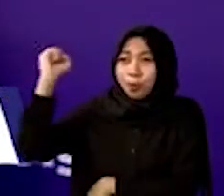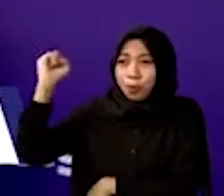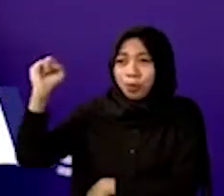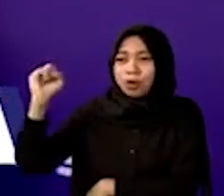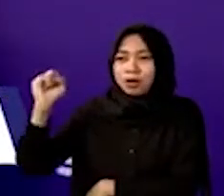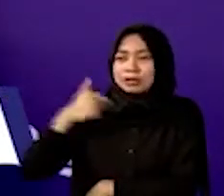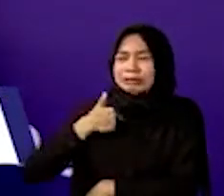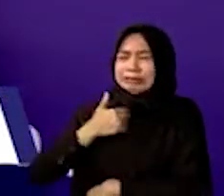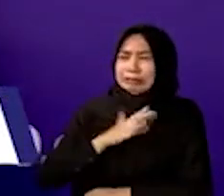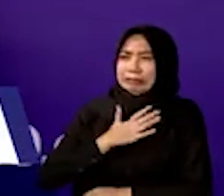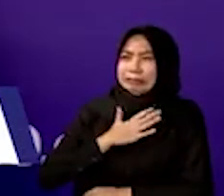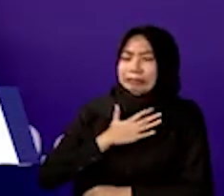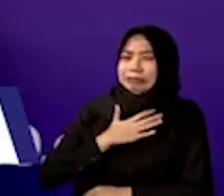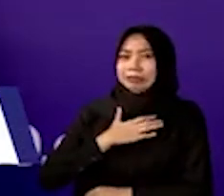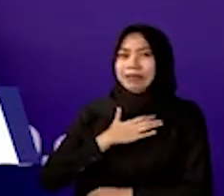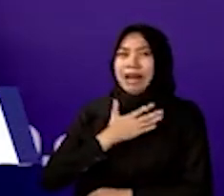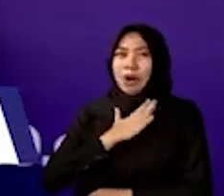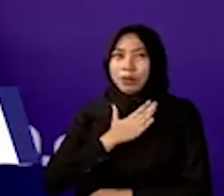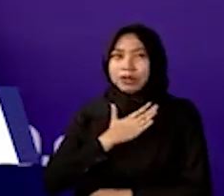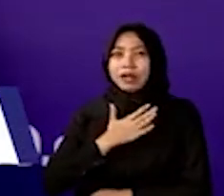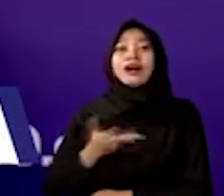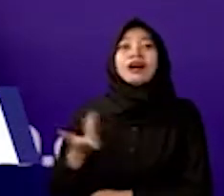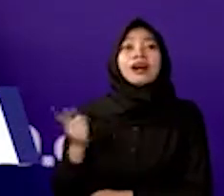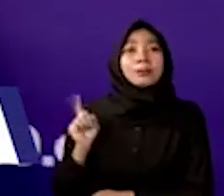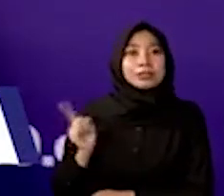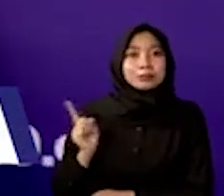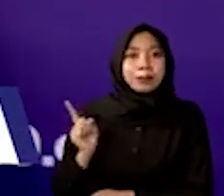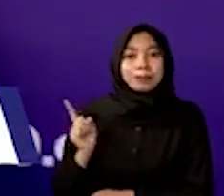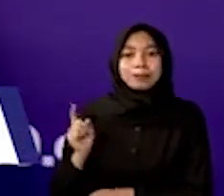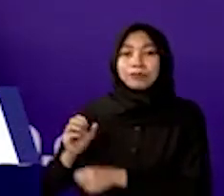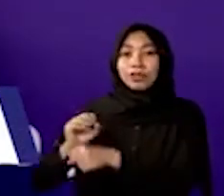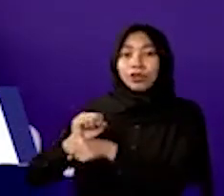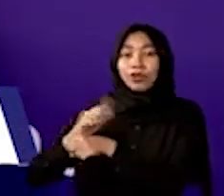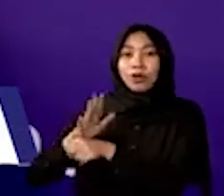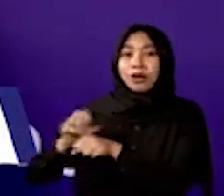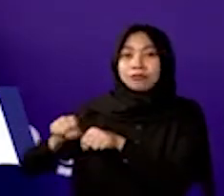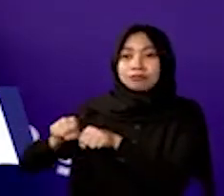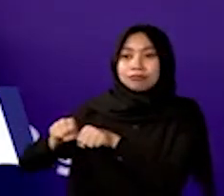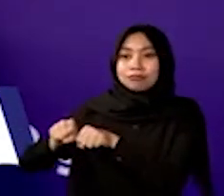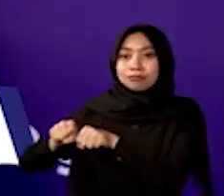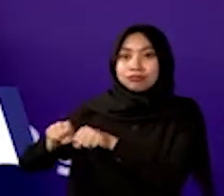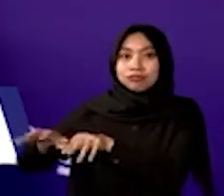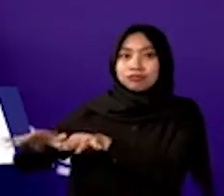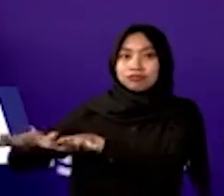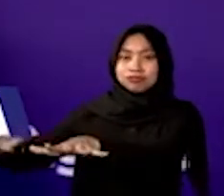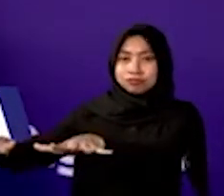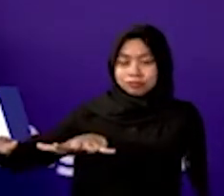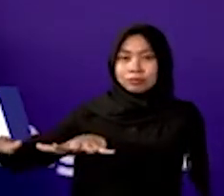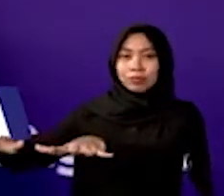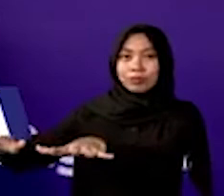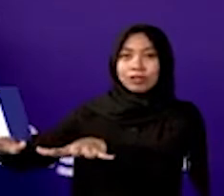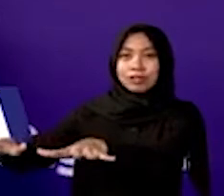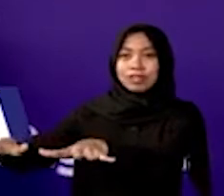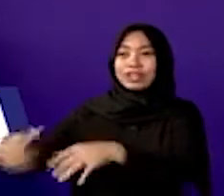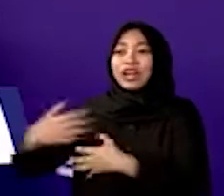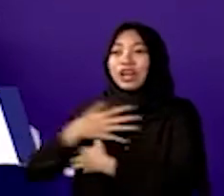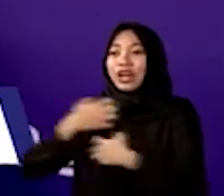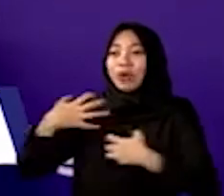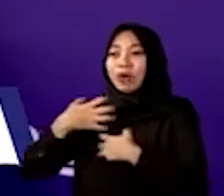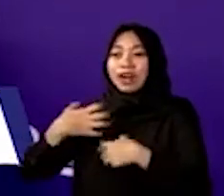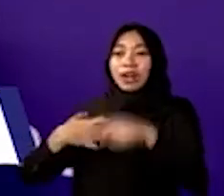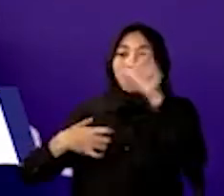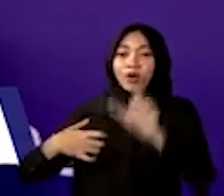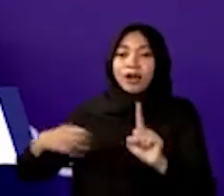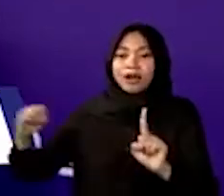terjadinya kerumunan karena proses penularan covid ini bukan diakibatkan oleh hewan seperti halnya